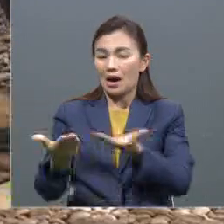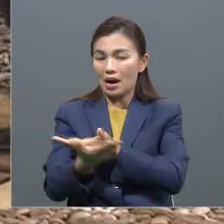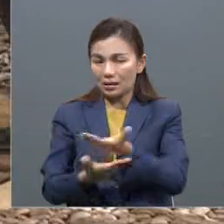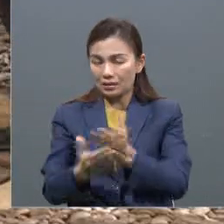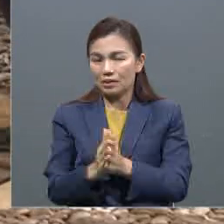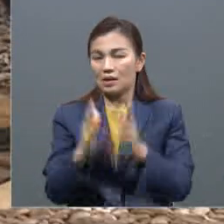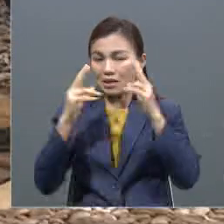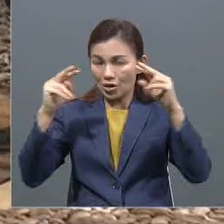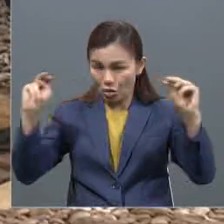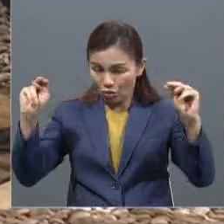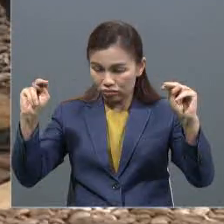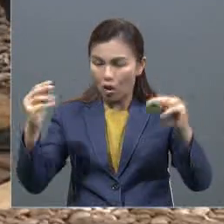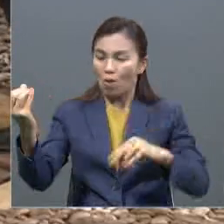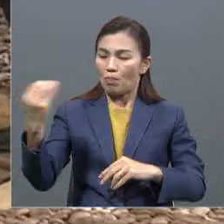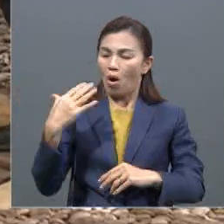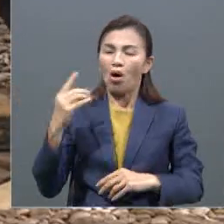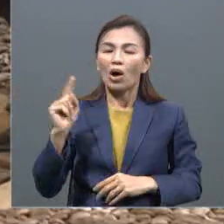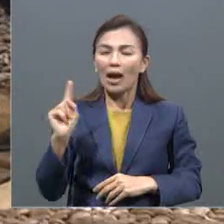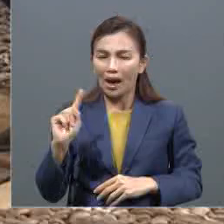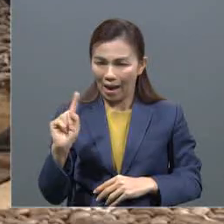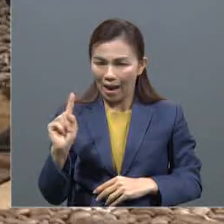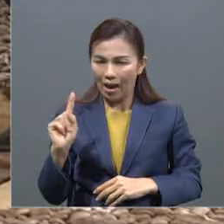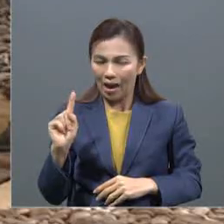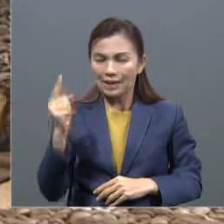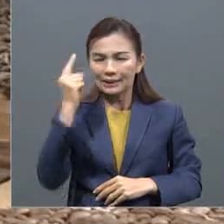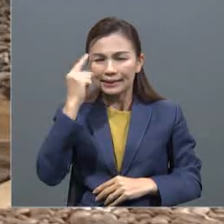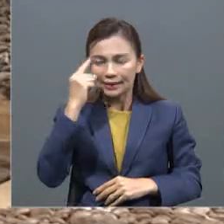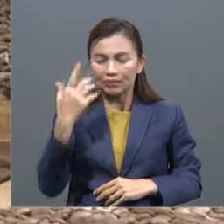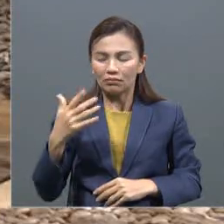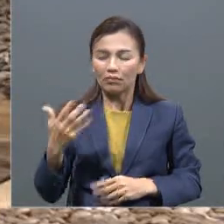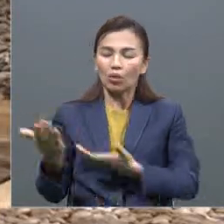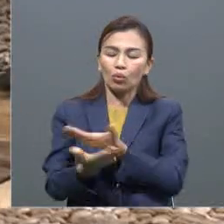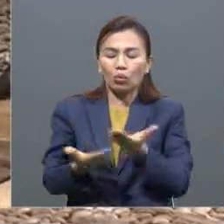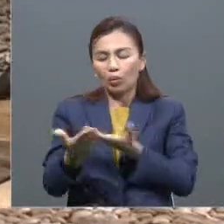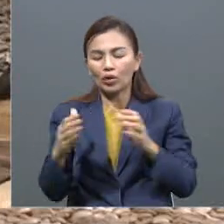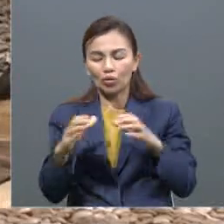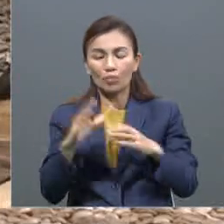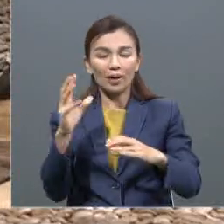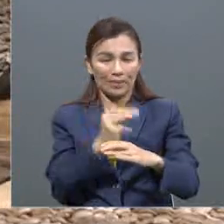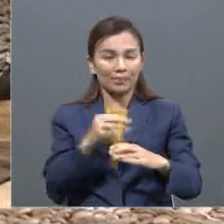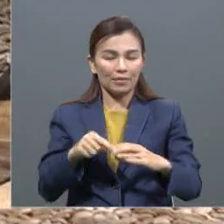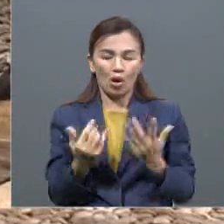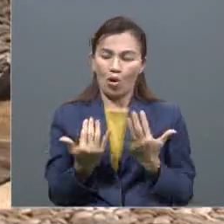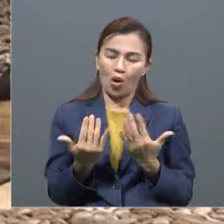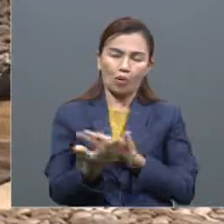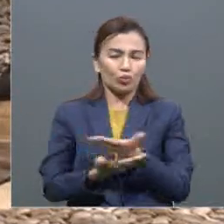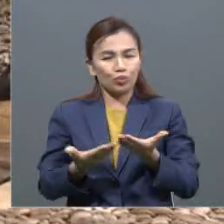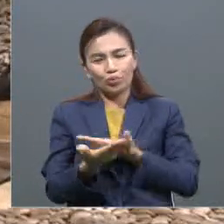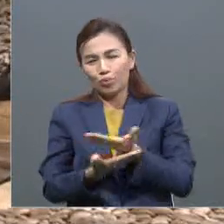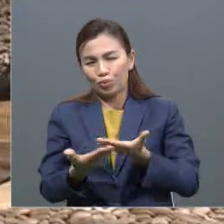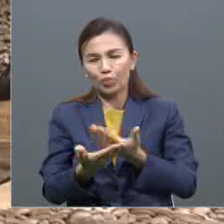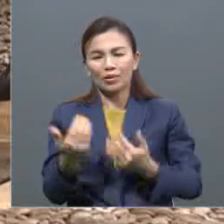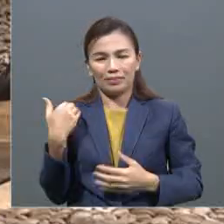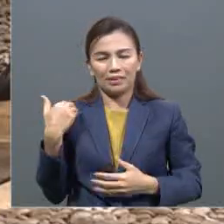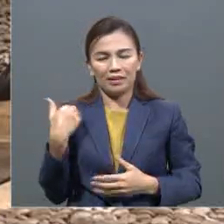ายกถ้าส่งสัญญาณมาอย่างไรก็คงจะมาพูดคุยกันในพรรคด้วยอีกทีหนึ่งนะครับเพราะคงต้องหารือกันหลายฝ่ายนะครับ